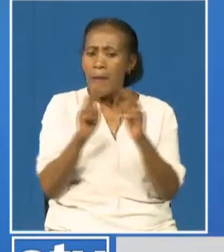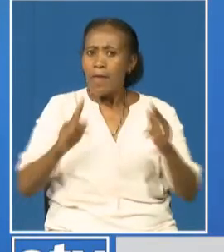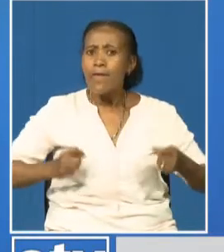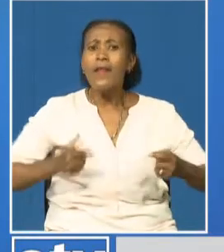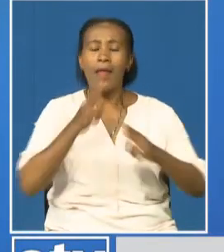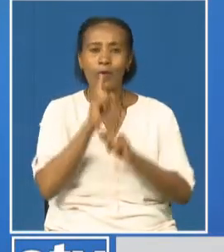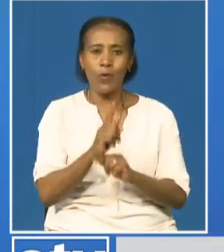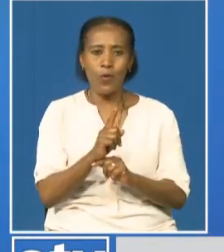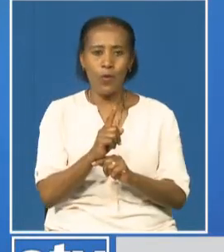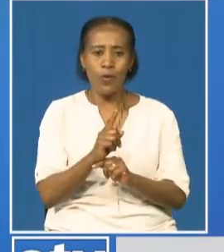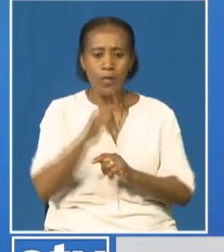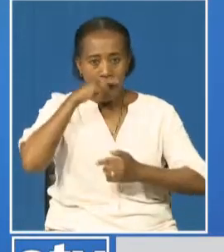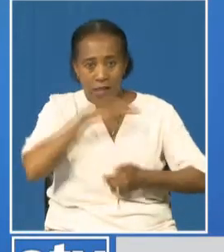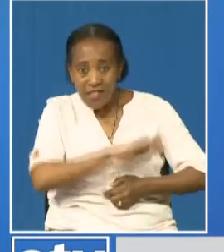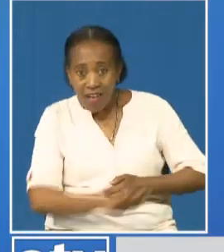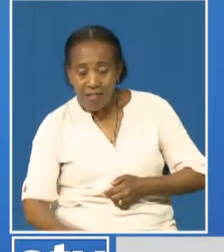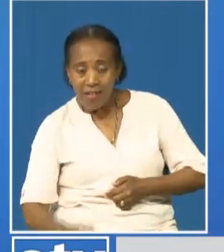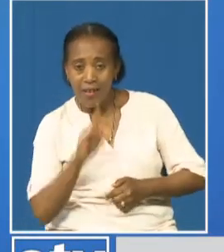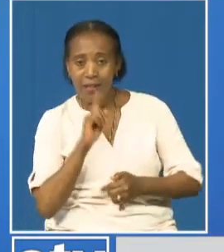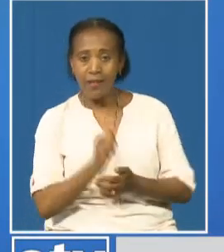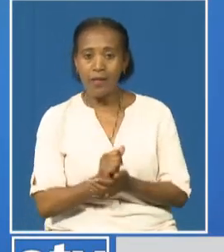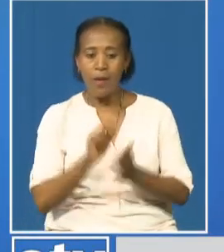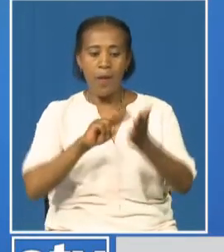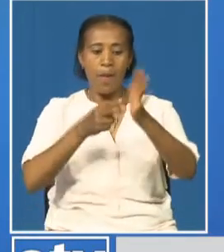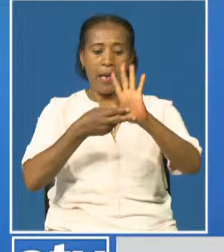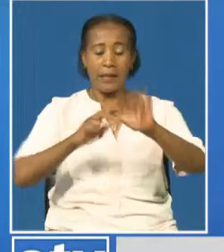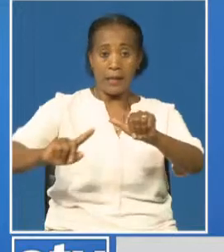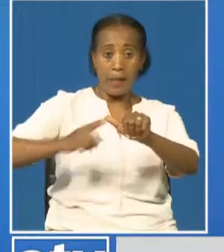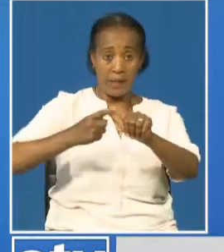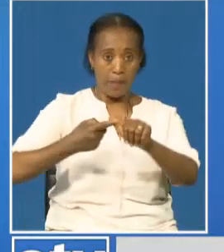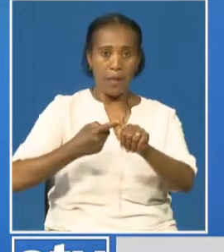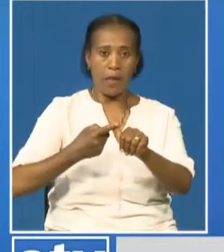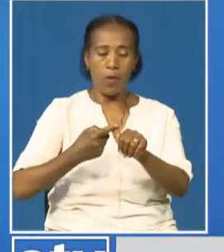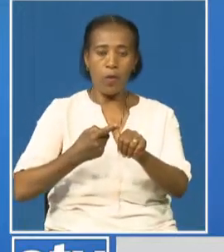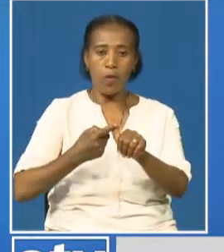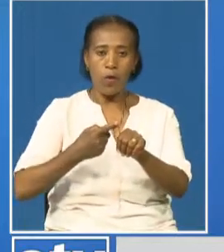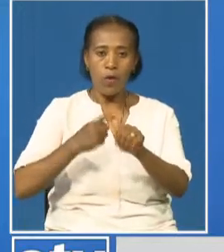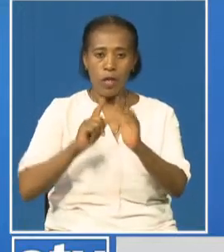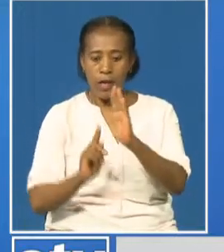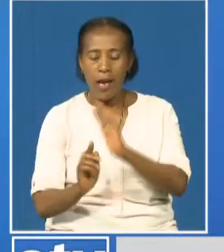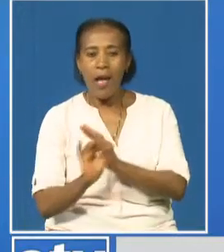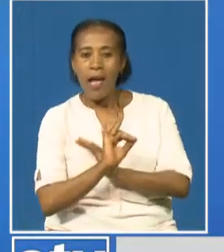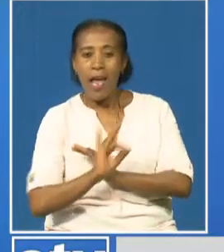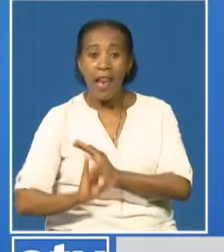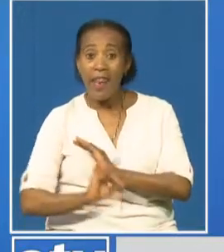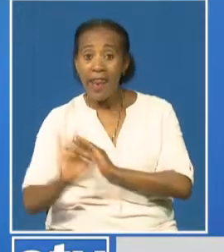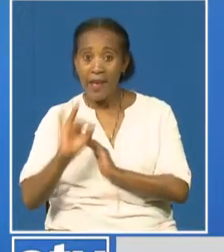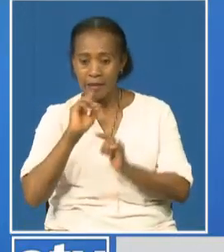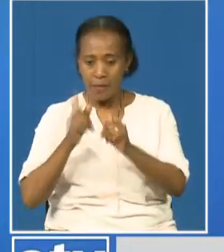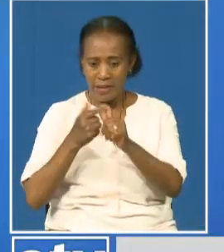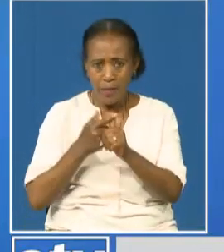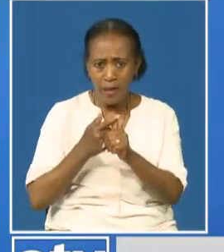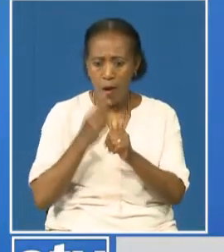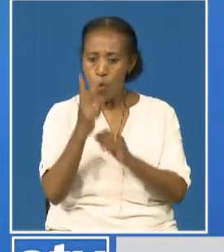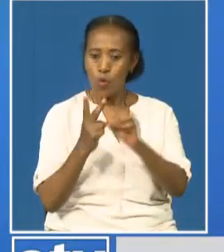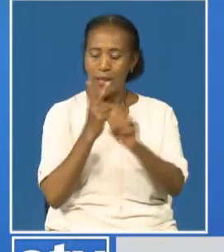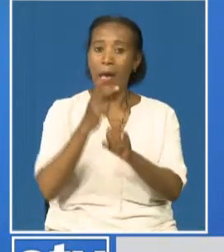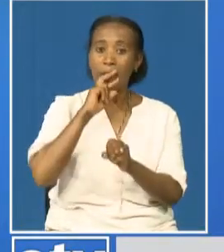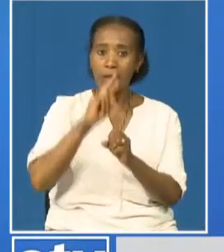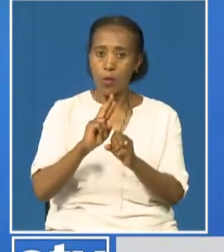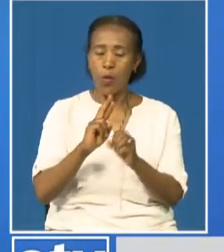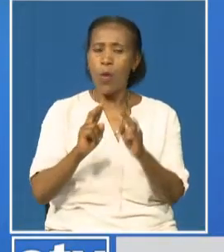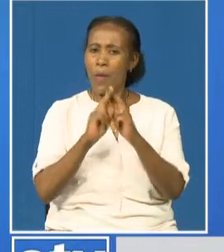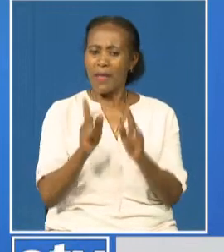ፈጣን ነው። እንዲያውም ከህፃንነት ማለት ከመጀመሪያው ከልደት ከውልደት ቀጥሎ የመጀመሪያዎቹ ሁለት አመታት ናቸው